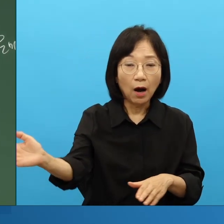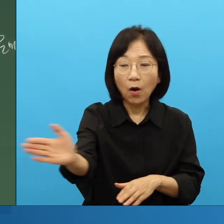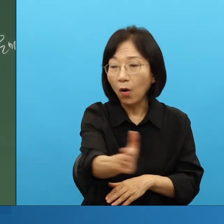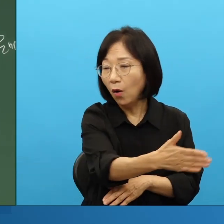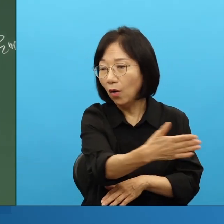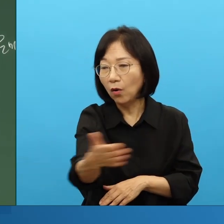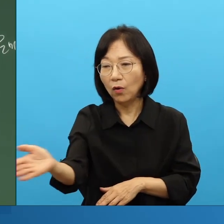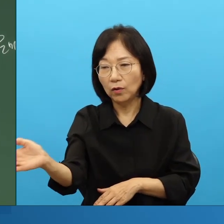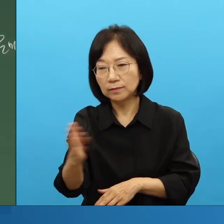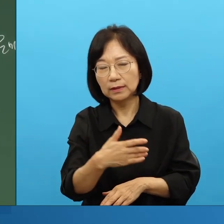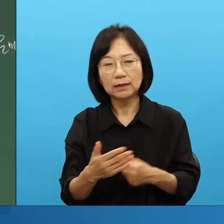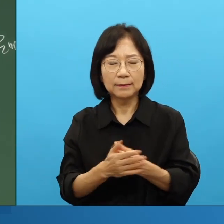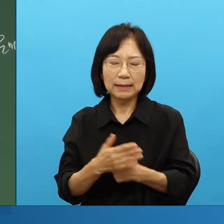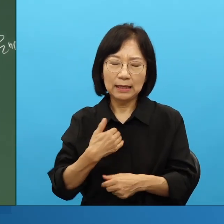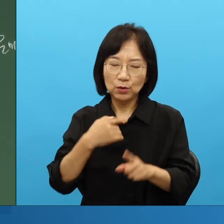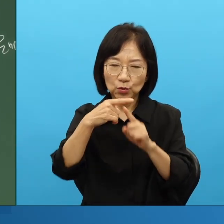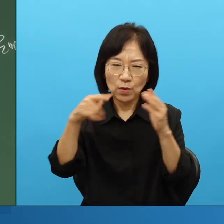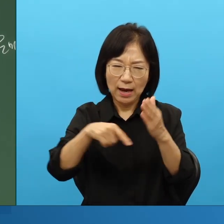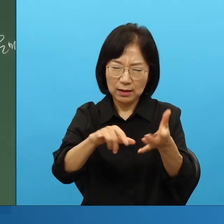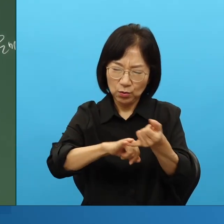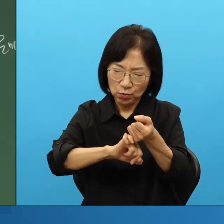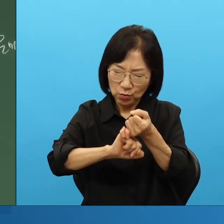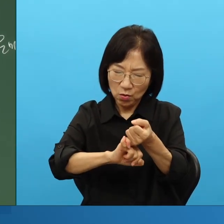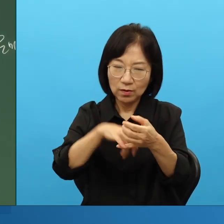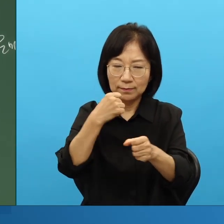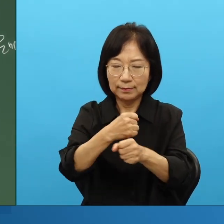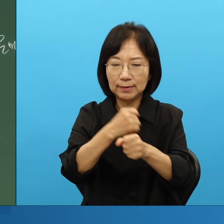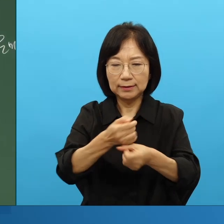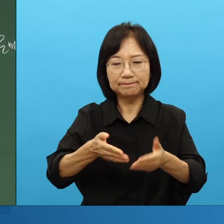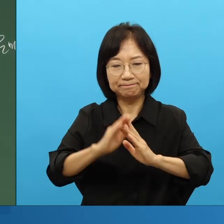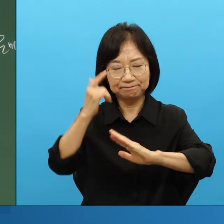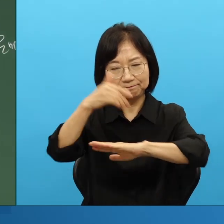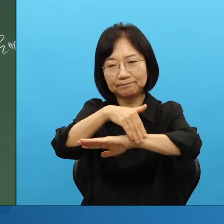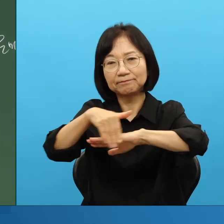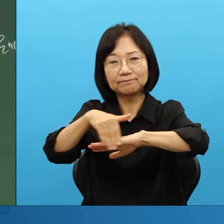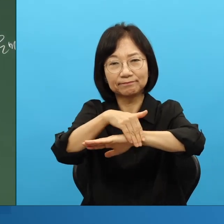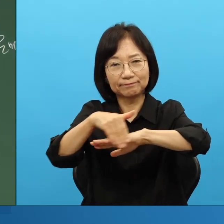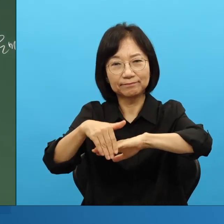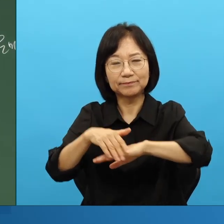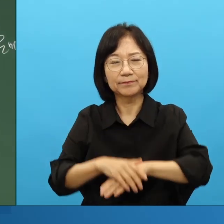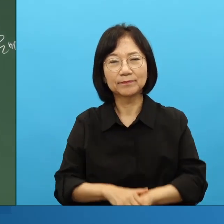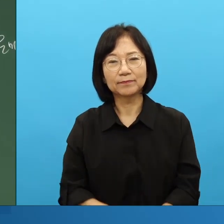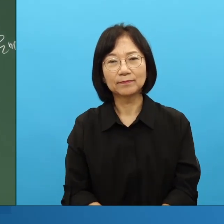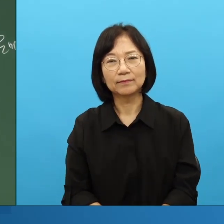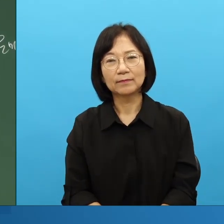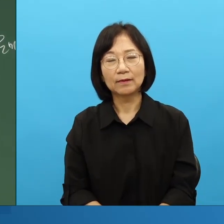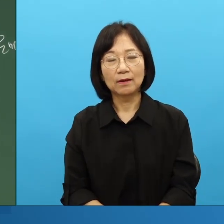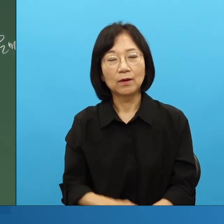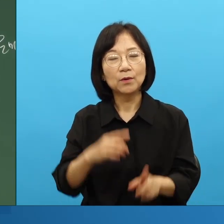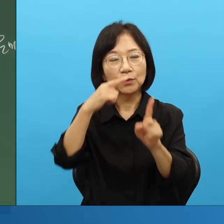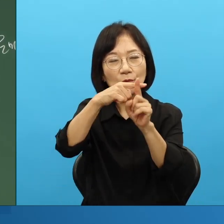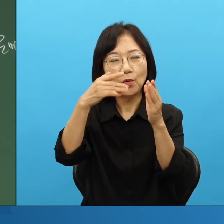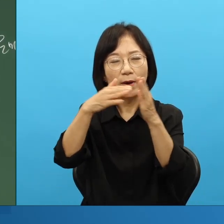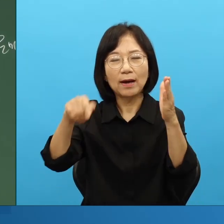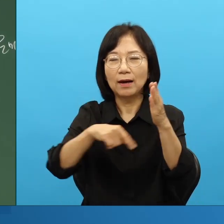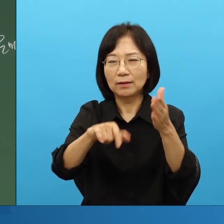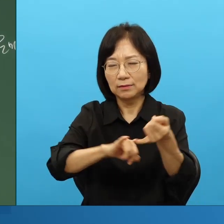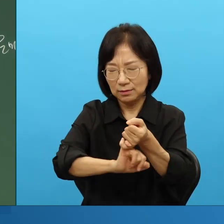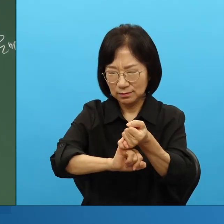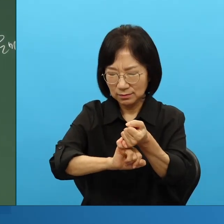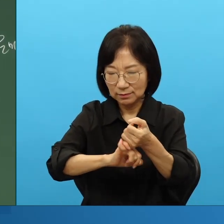真的有属于疾病的人来到教会能够休息一个小时. 나는 그 꼭 만들어. 만들어야 됩니다. 예사로서 꼭 여기 안 만들어도요 있어야 됩니다.